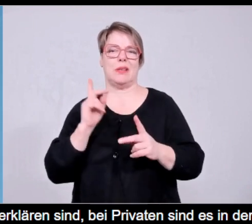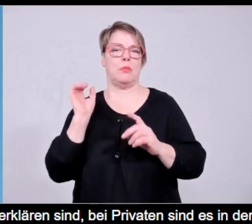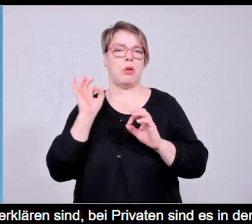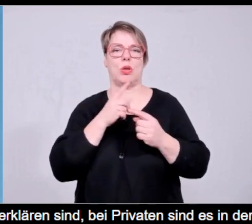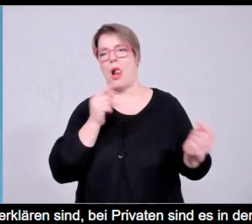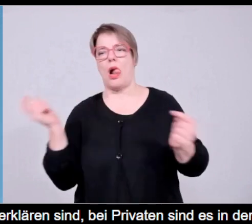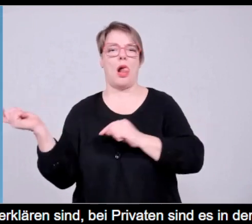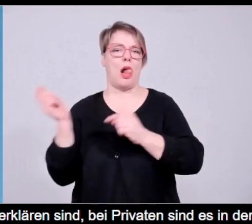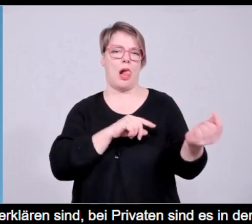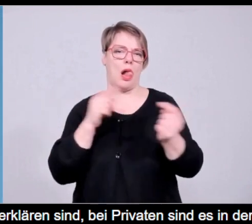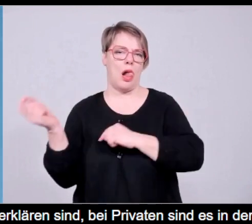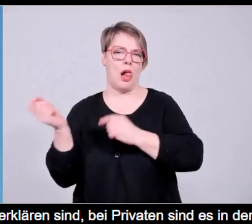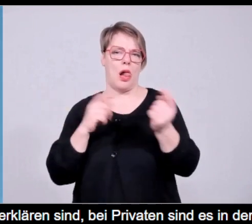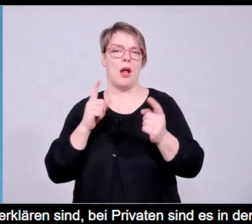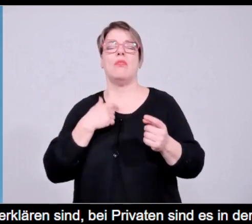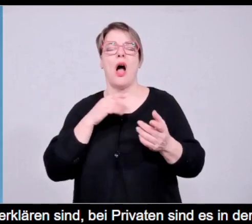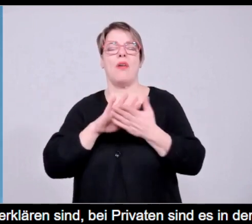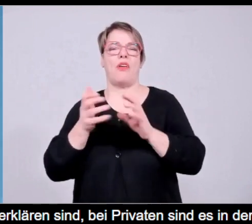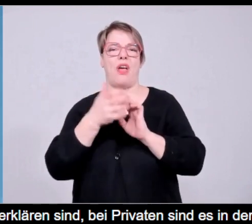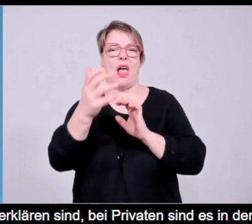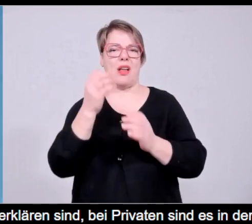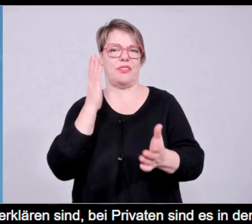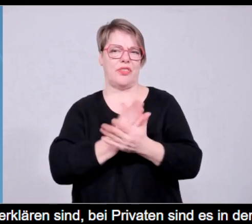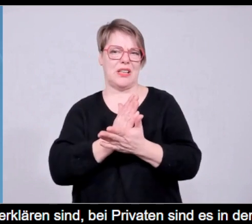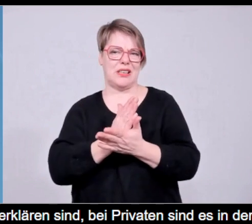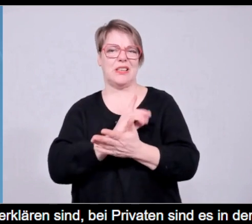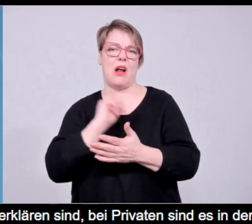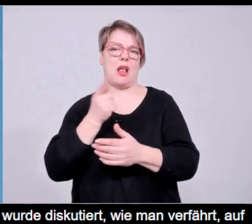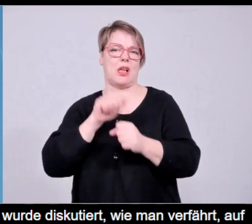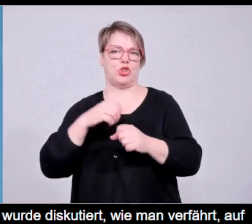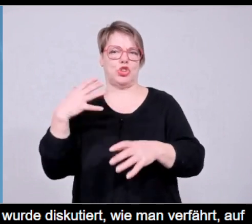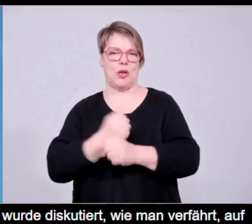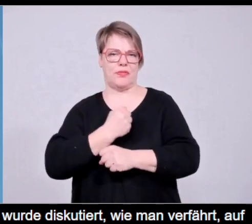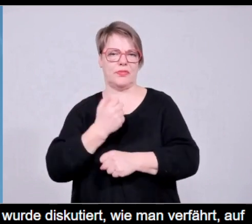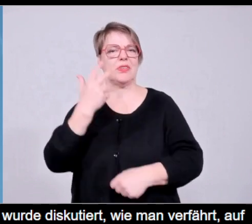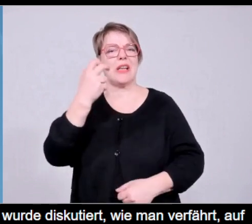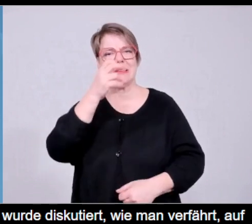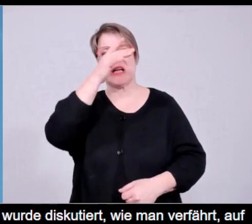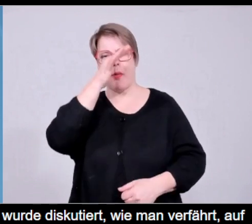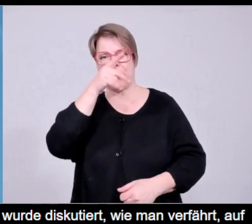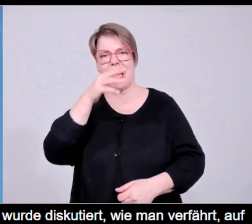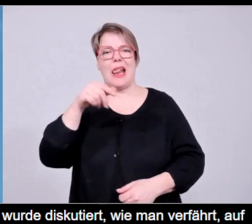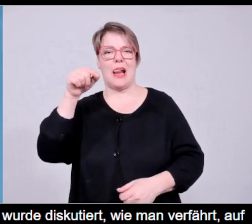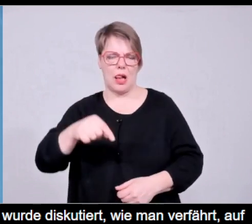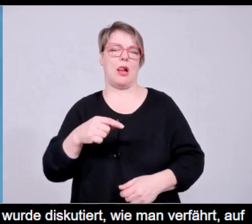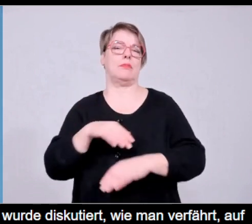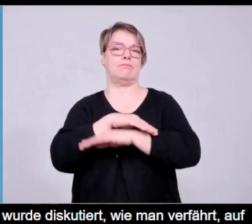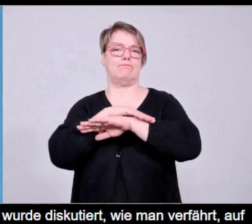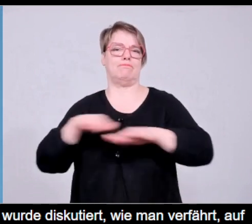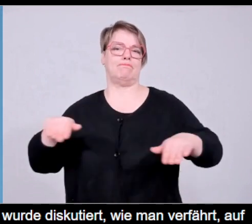kommt. Also mein Steuerberater hat mir erzählt, ich brauche mir keine Sorgen, also ich habe es abgegeben, aber ich brauche mir keine Sorgen machen,